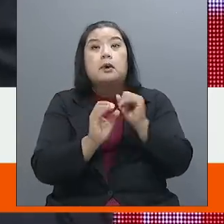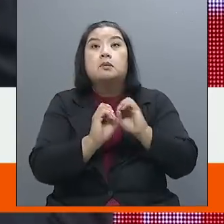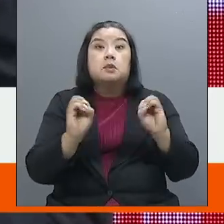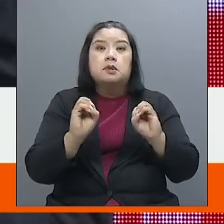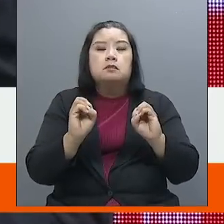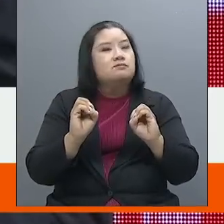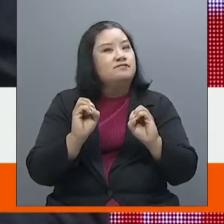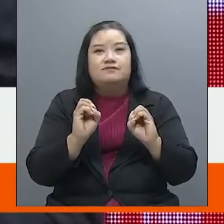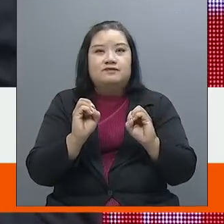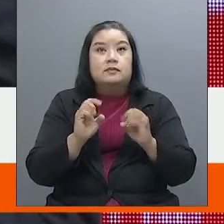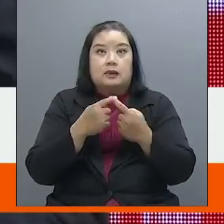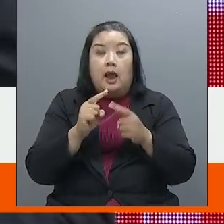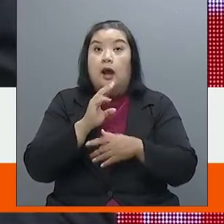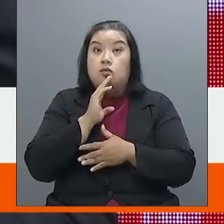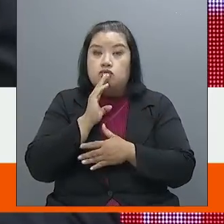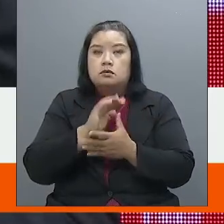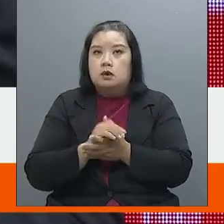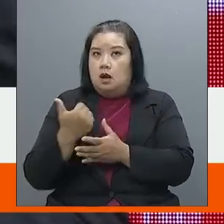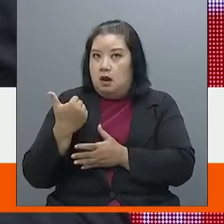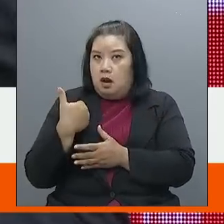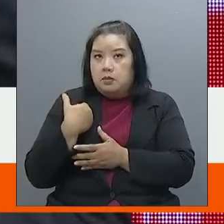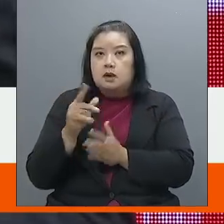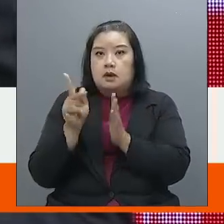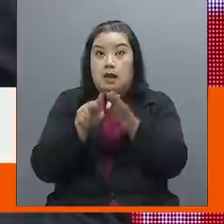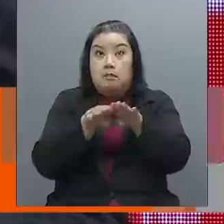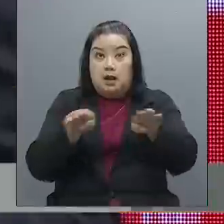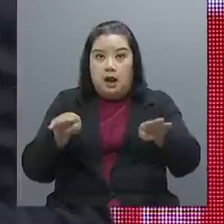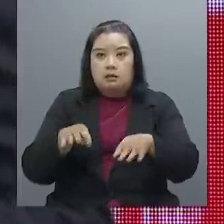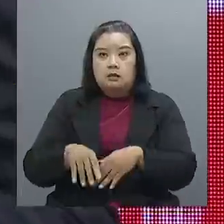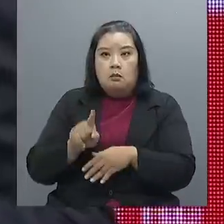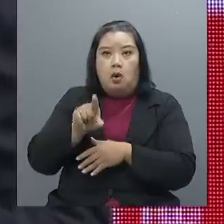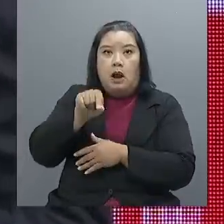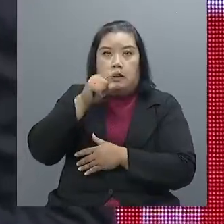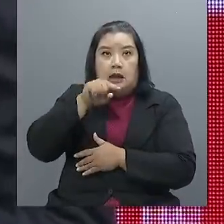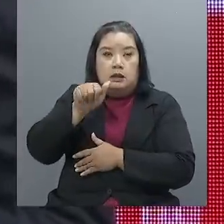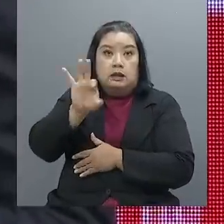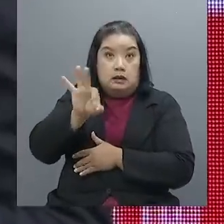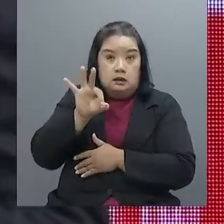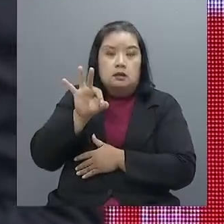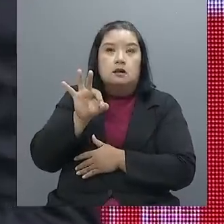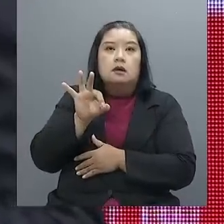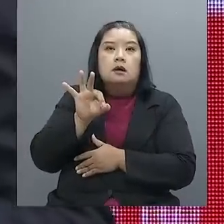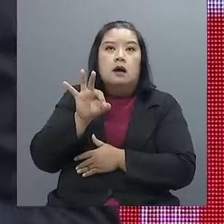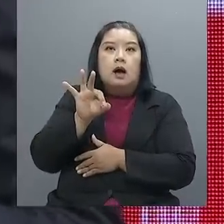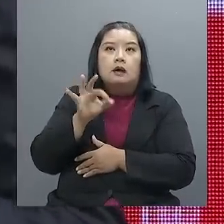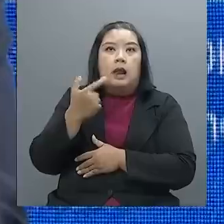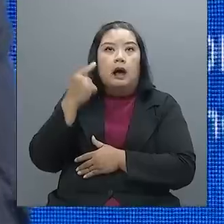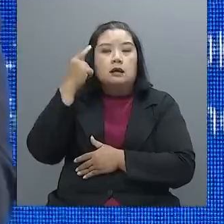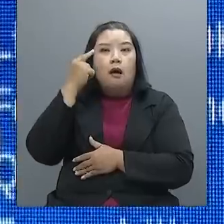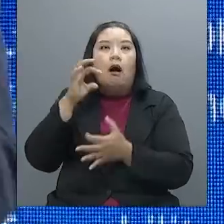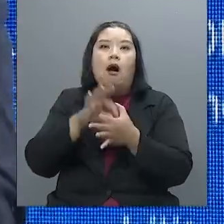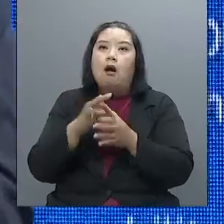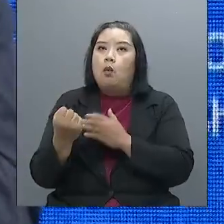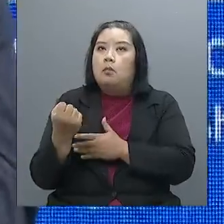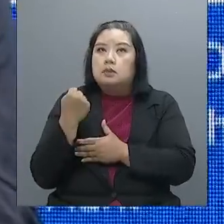ก็ไม่ใช่แต่ถ้าเกิดเรามีองค์กรซึ่งมีมาตรฐานมาเลือกเราไปใช้เนี่ยผมคิดว่าอันนี้เป็นสิ่งซึ่งเหมือนกับว่าทำให้เกิดความมั่นใจหรือ trust